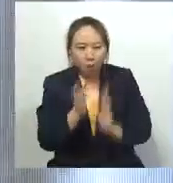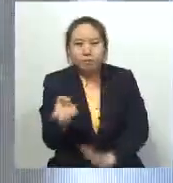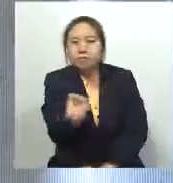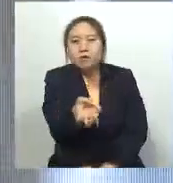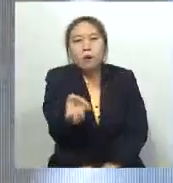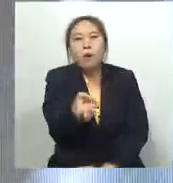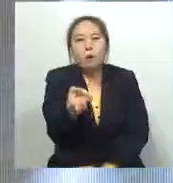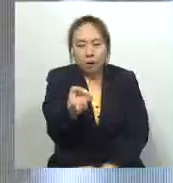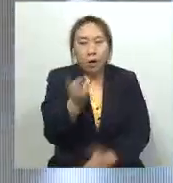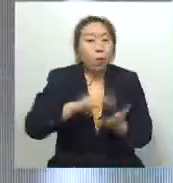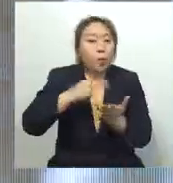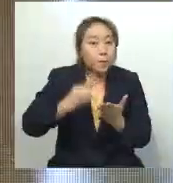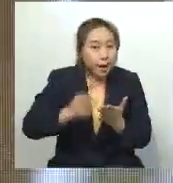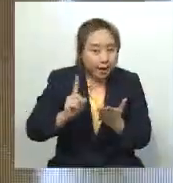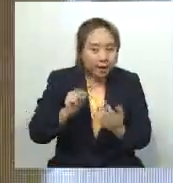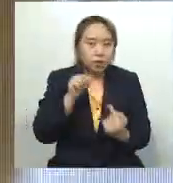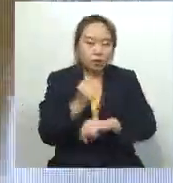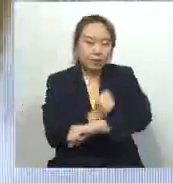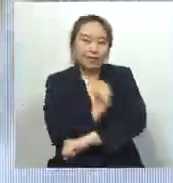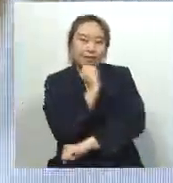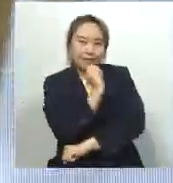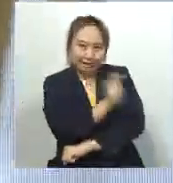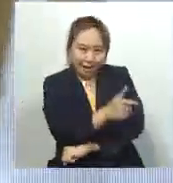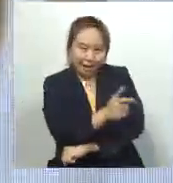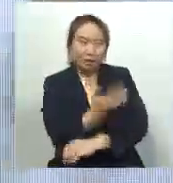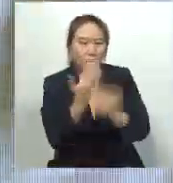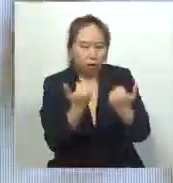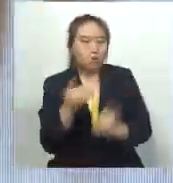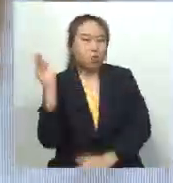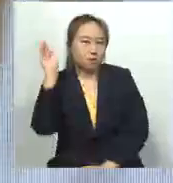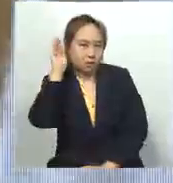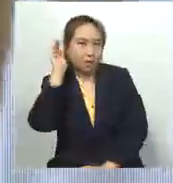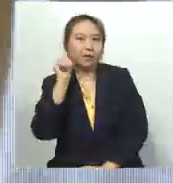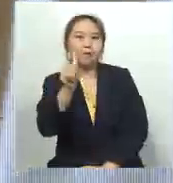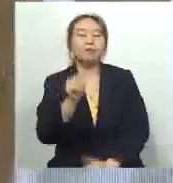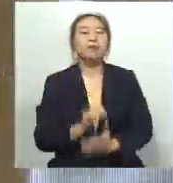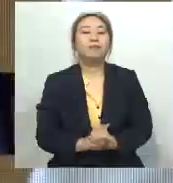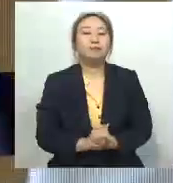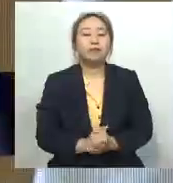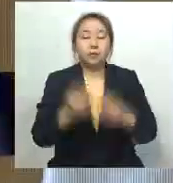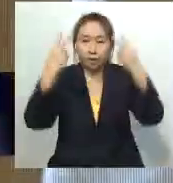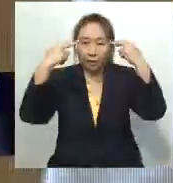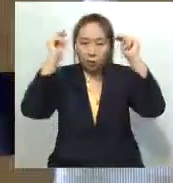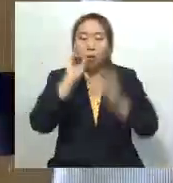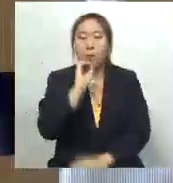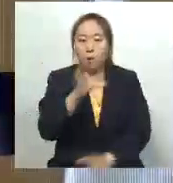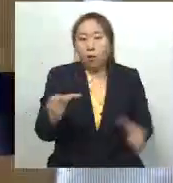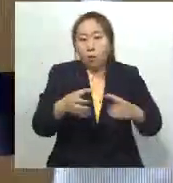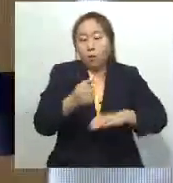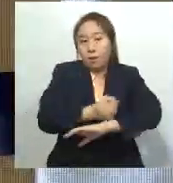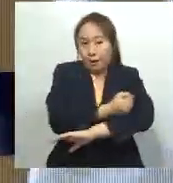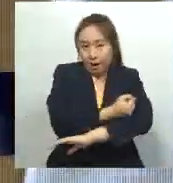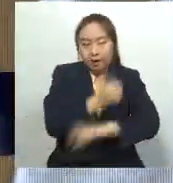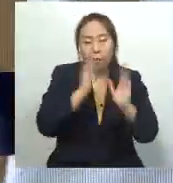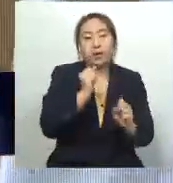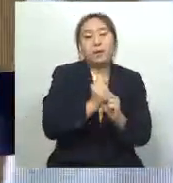สะท้อนถึงความเชื่อมั่นของระบบการจ้างงานในปัจจุบันที่มีสูงท่านนายกยังย้ำให้กับพี่น้องผู้ใช้แรงงานทั้